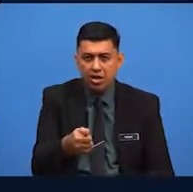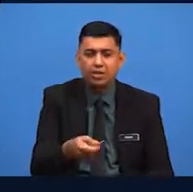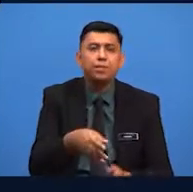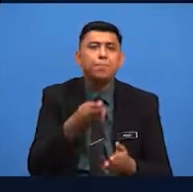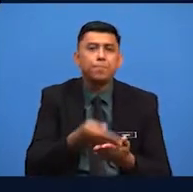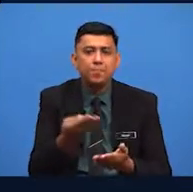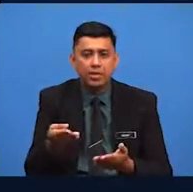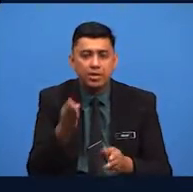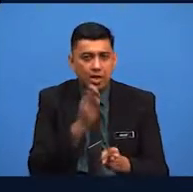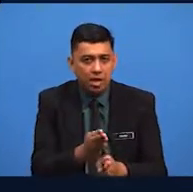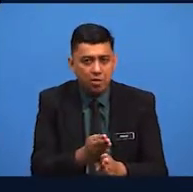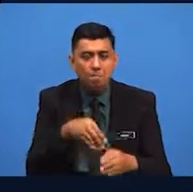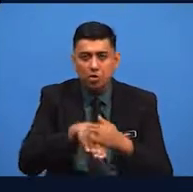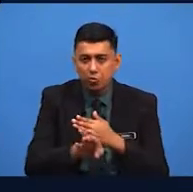Tamat.